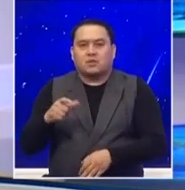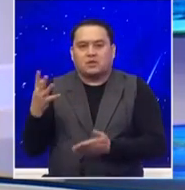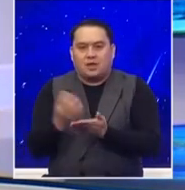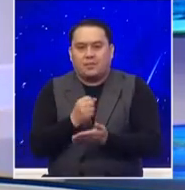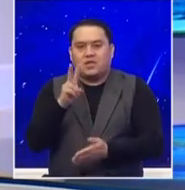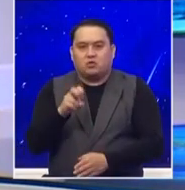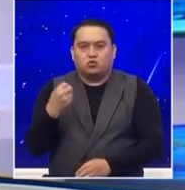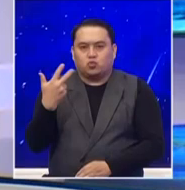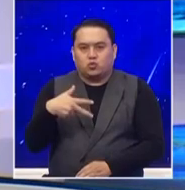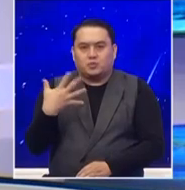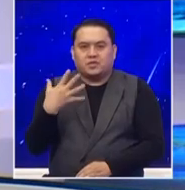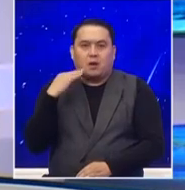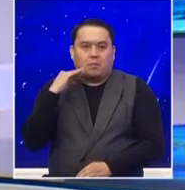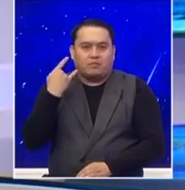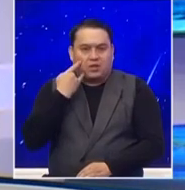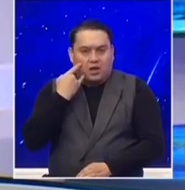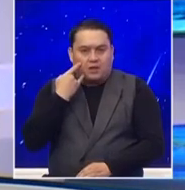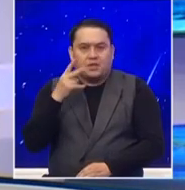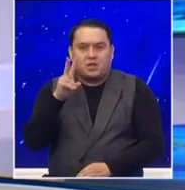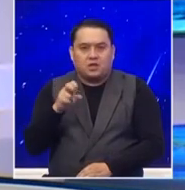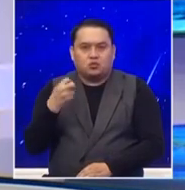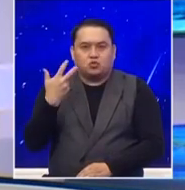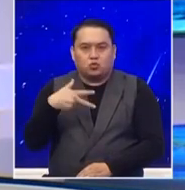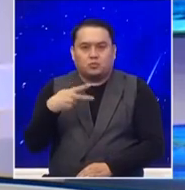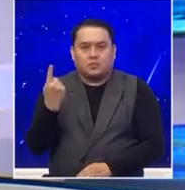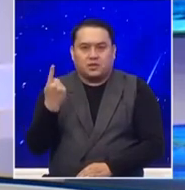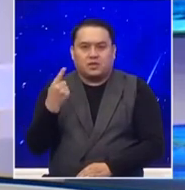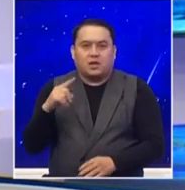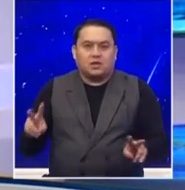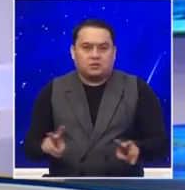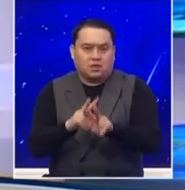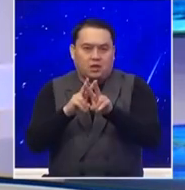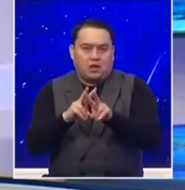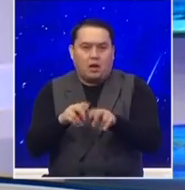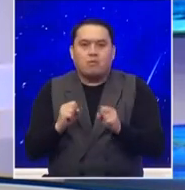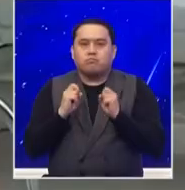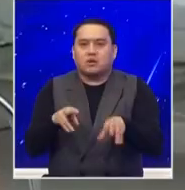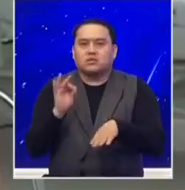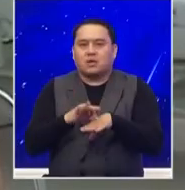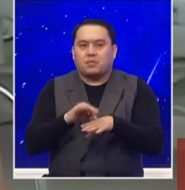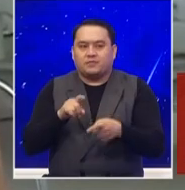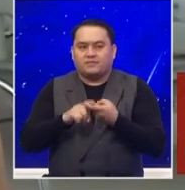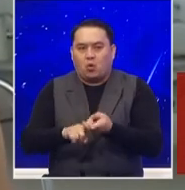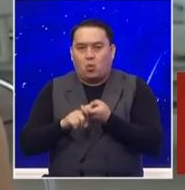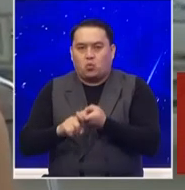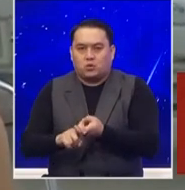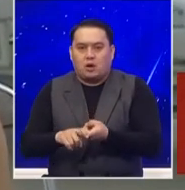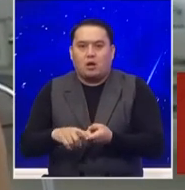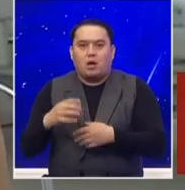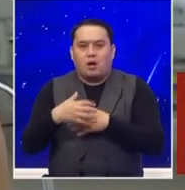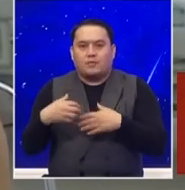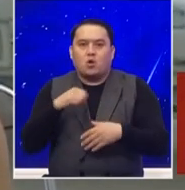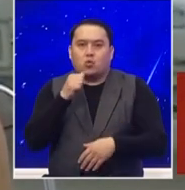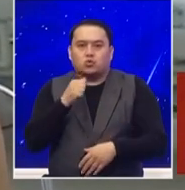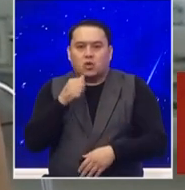Оның 235-і Павлодар облысынан, 231-і Нұрсұлтан қаласынан. Қауіпті дертті жұқтырғандар мұнан өзге Ақмола,